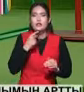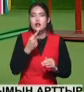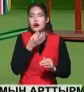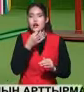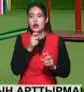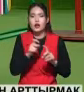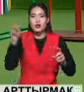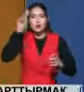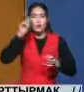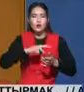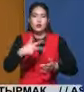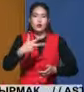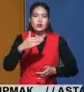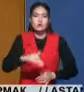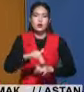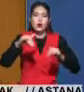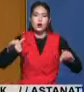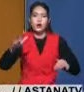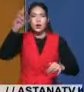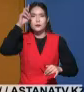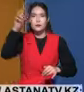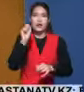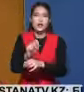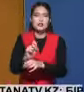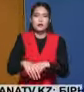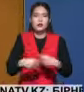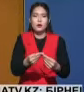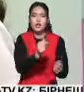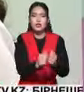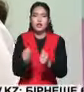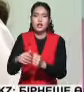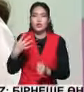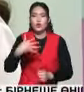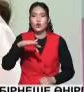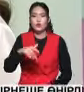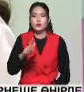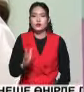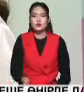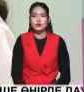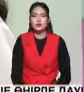ұйымдарындағы 35 мыңнан аса орынға мемлекеттік тапсырыс беріледі. Әр балаға 50 мың теңге.